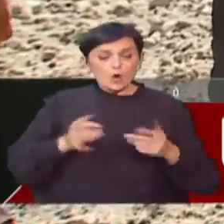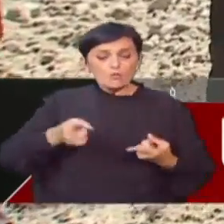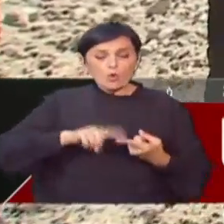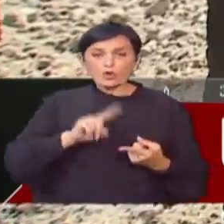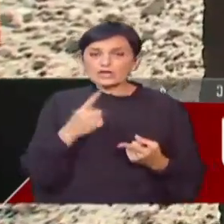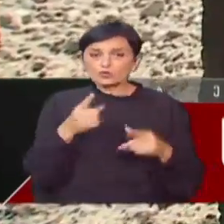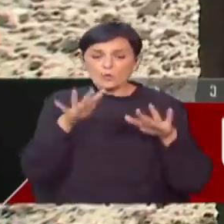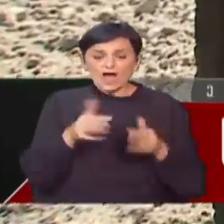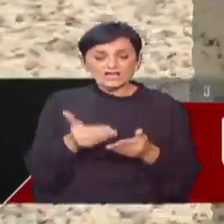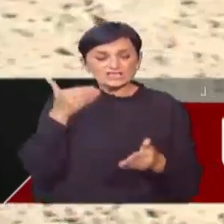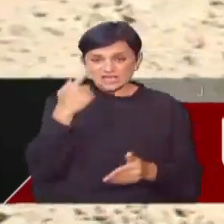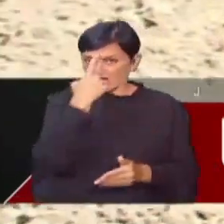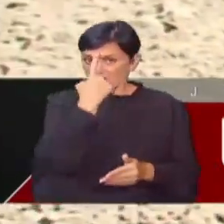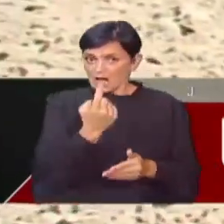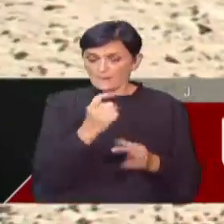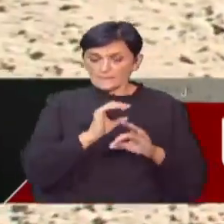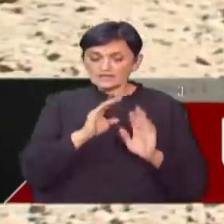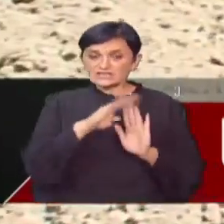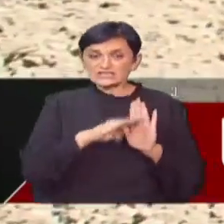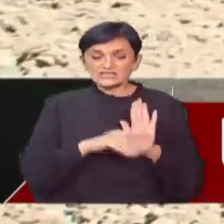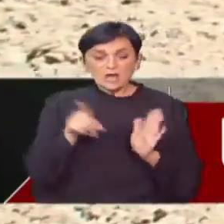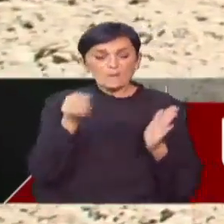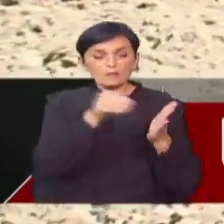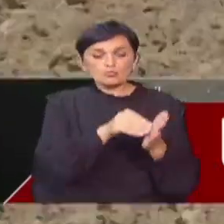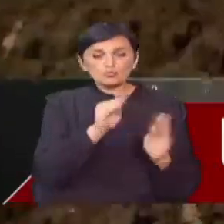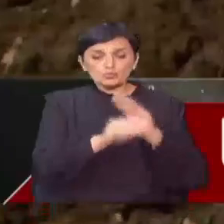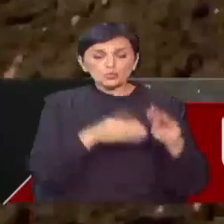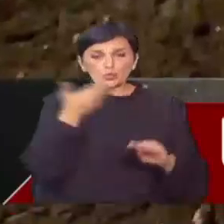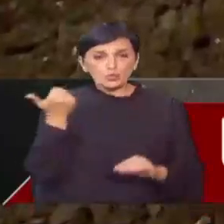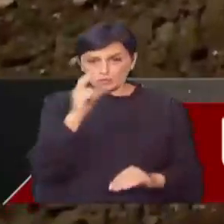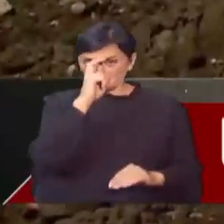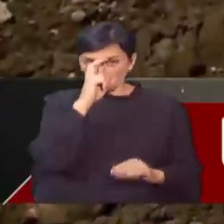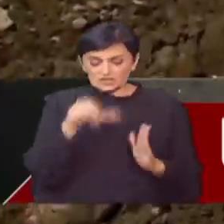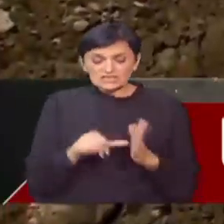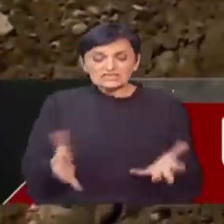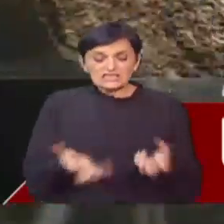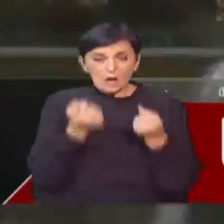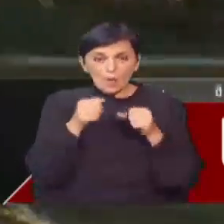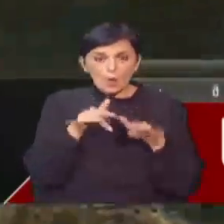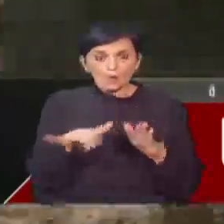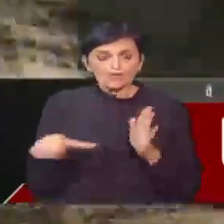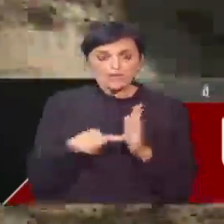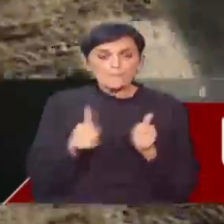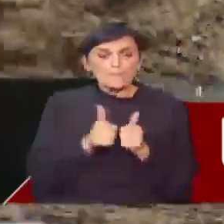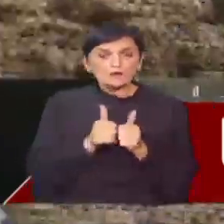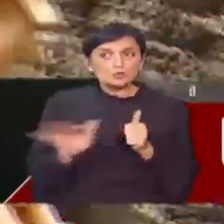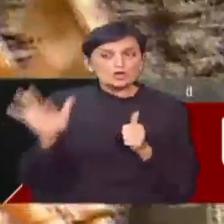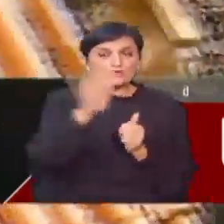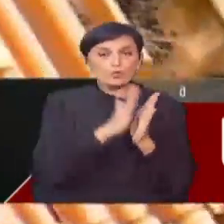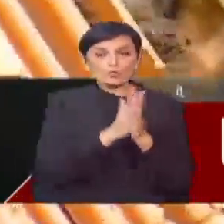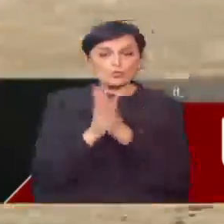რატომ არ იყო ადგილზე ადრეული გაფრთხილების სისტემა დამონტაჟებული და რატომ არ მიმართა მთავრობამ სამშობლო ოპერაციაში დახმარების თხოვნით მეზობელ